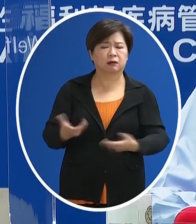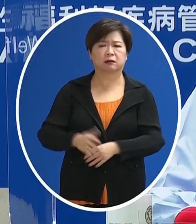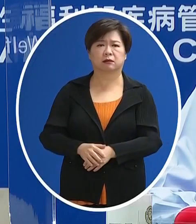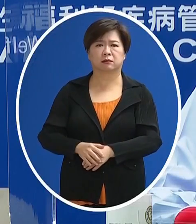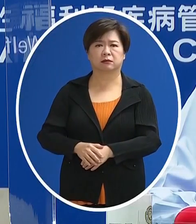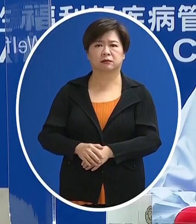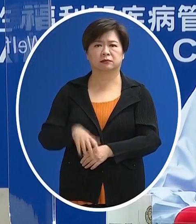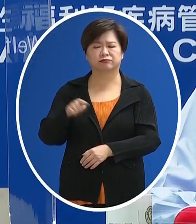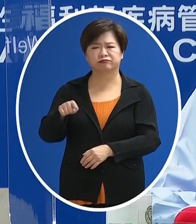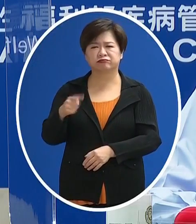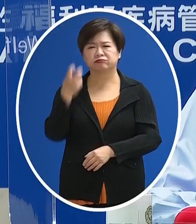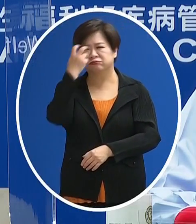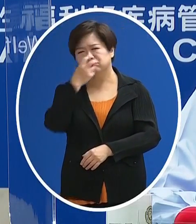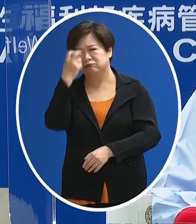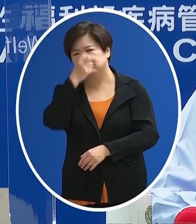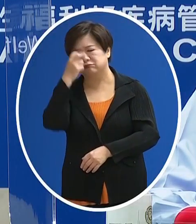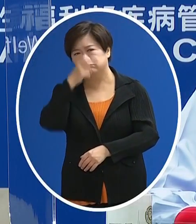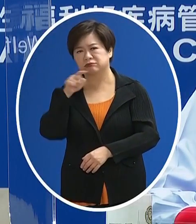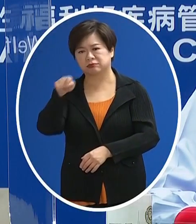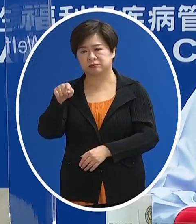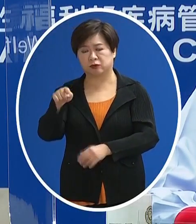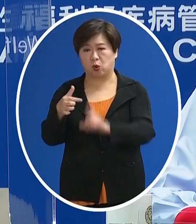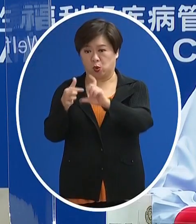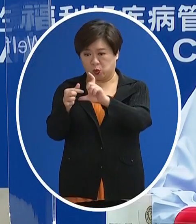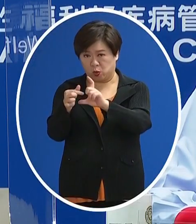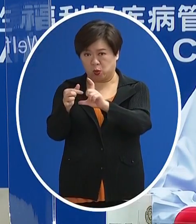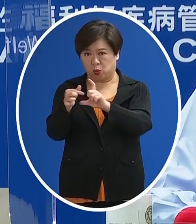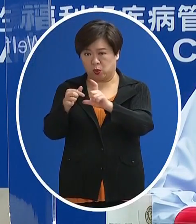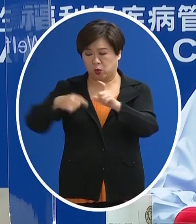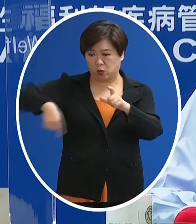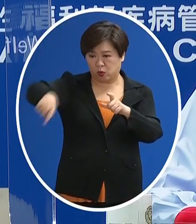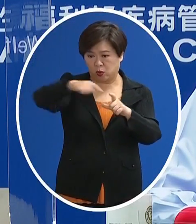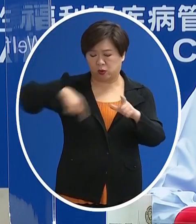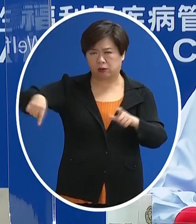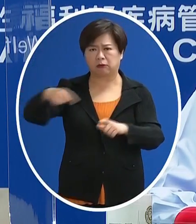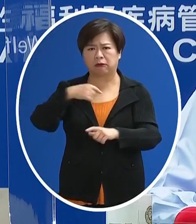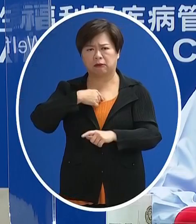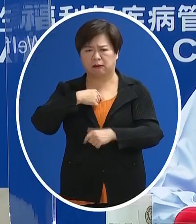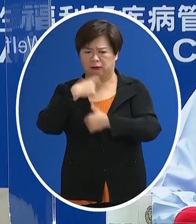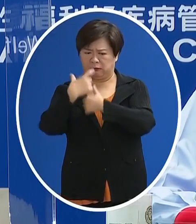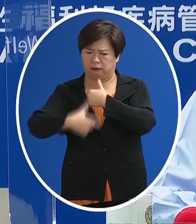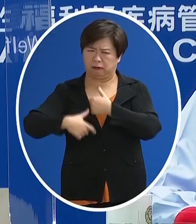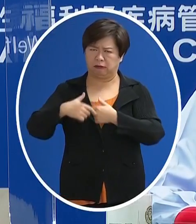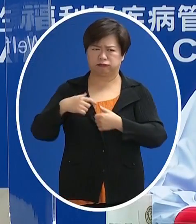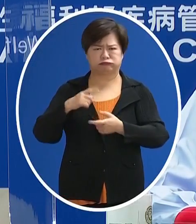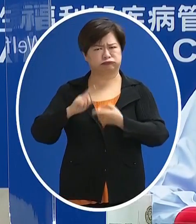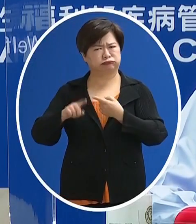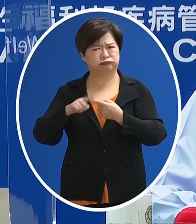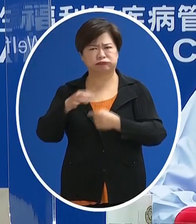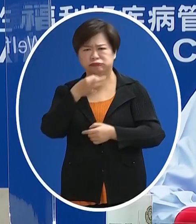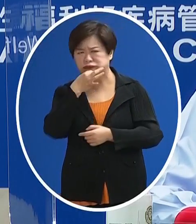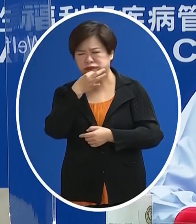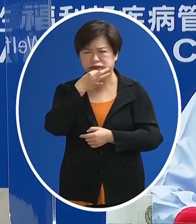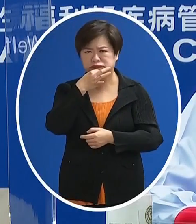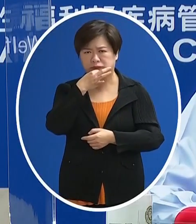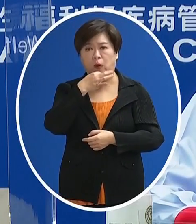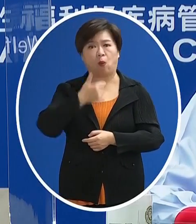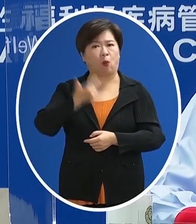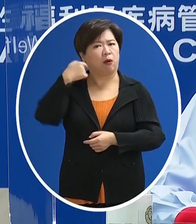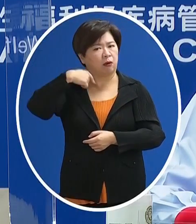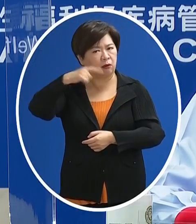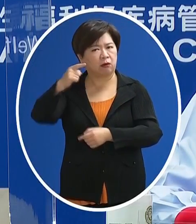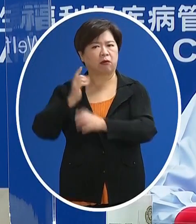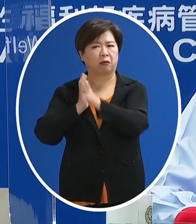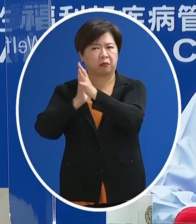筛检，我还认为说，只要在这个区域里面哈，那觉得自己有症状或者曾经有什么样的，好，那尽量赶快来